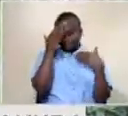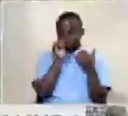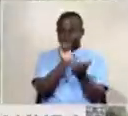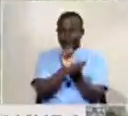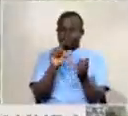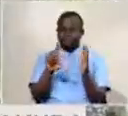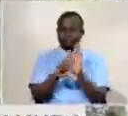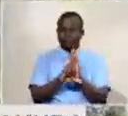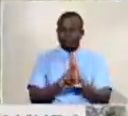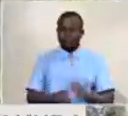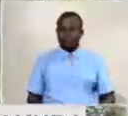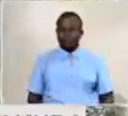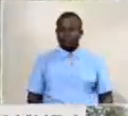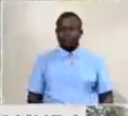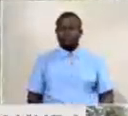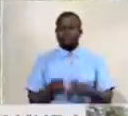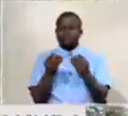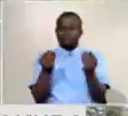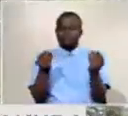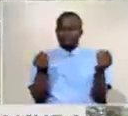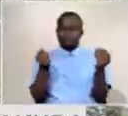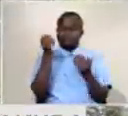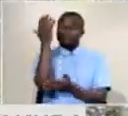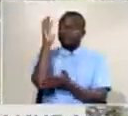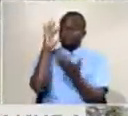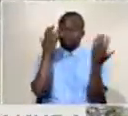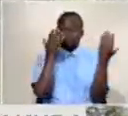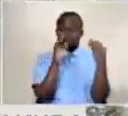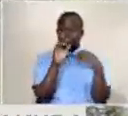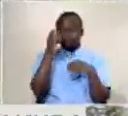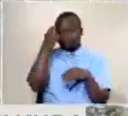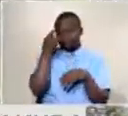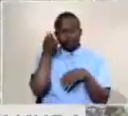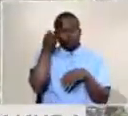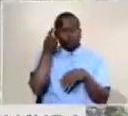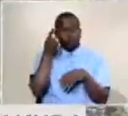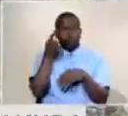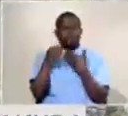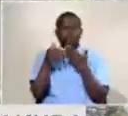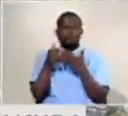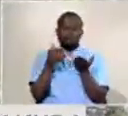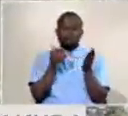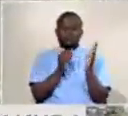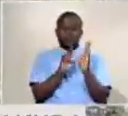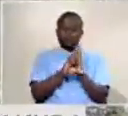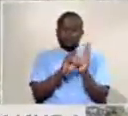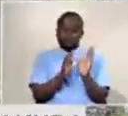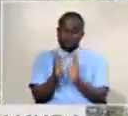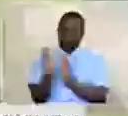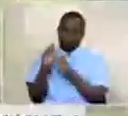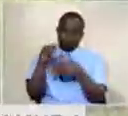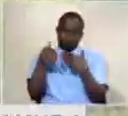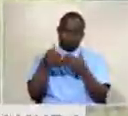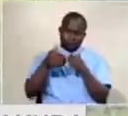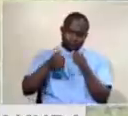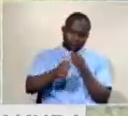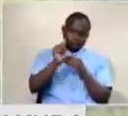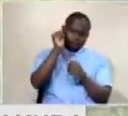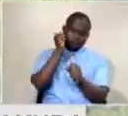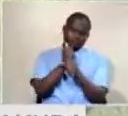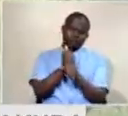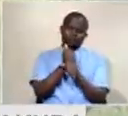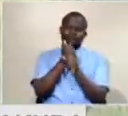bihanwa n'amategeko. Abangiza amashyamba ya leta bo urumva ko n'ibyaha ibyo ngibyo, amategeko aricyo ateganya, hari ibihano ateganya, abo ngabo baba